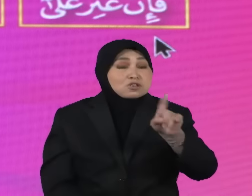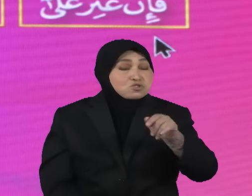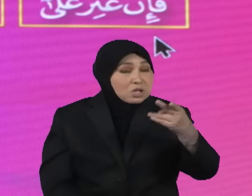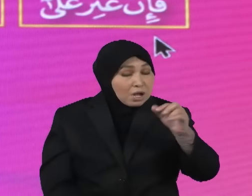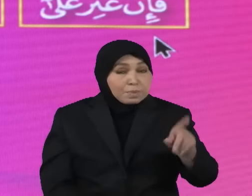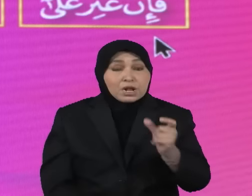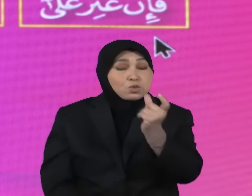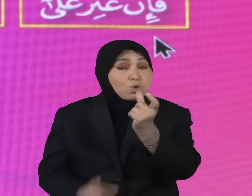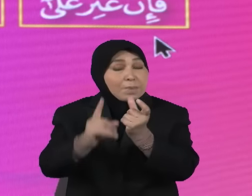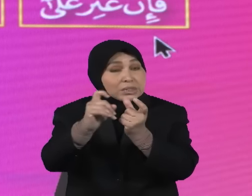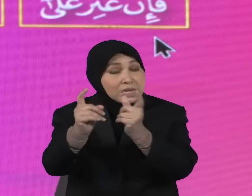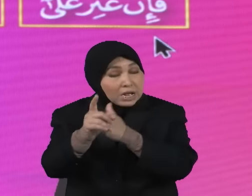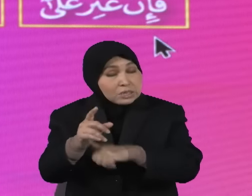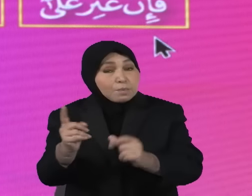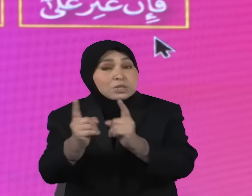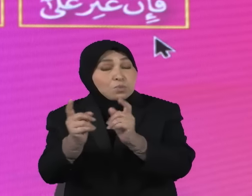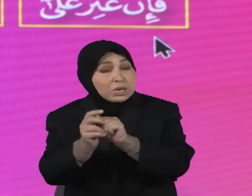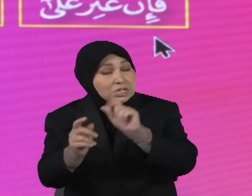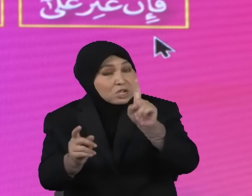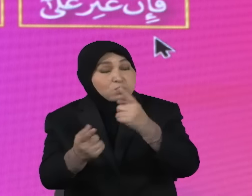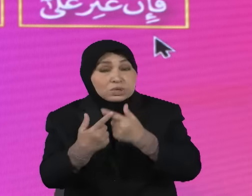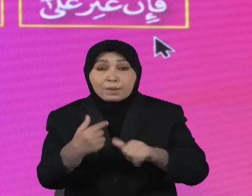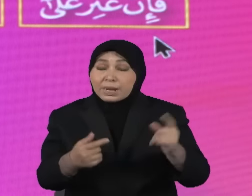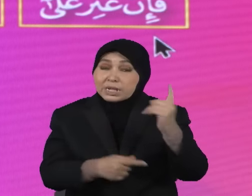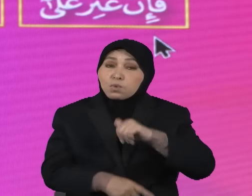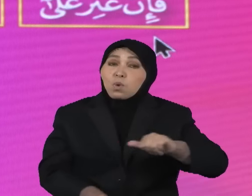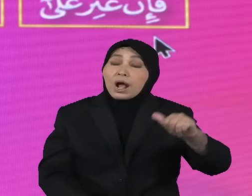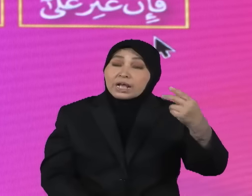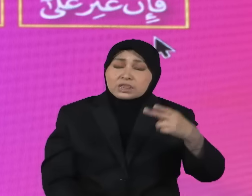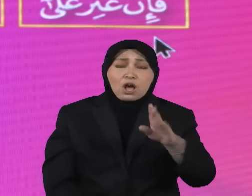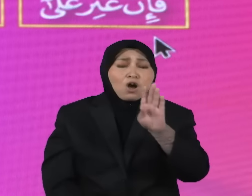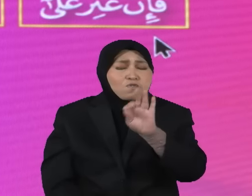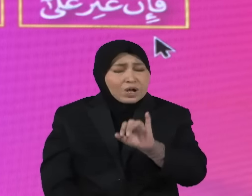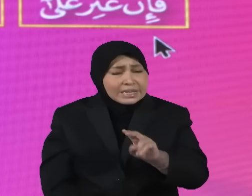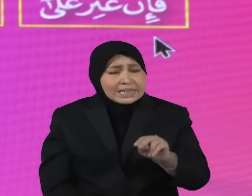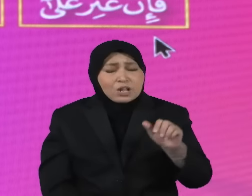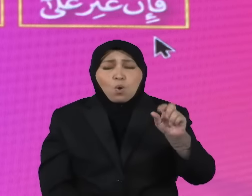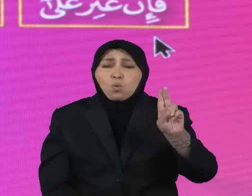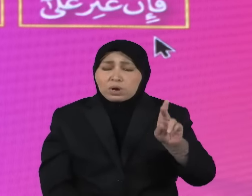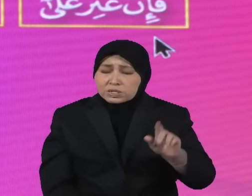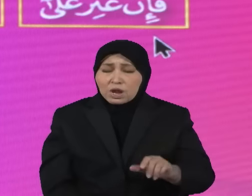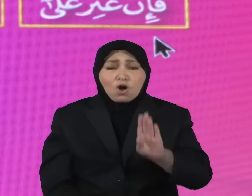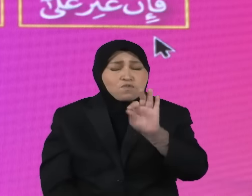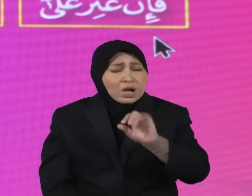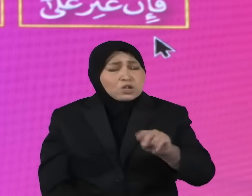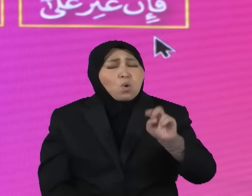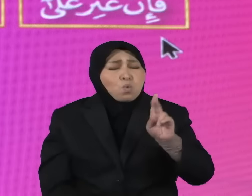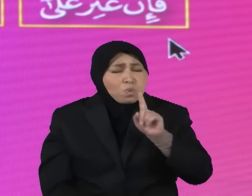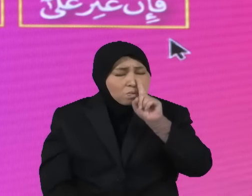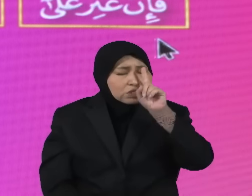nun mati ataupun tanwin bertemu dengan salah satu. Hari ini huruf ain. Fa'in'u.